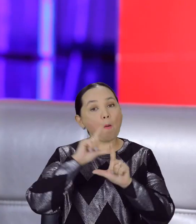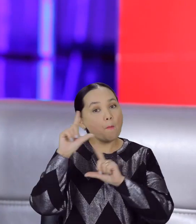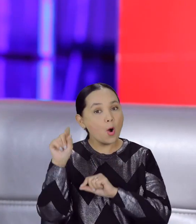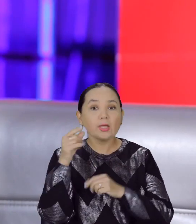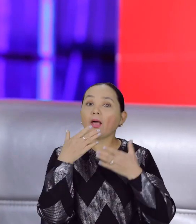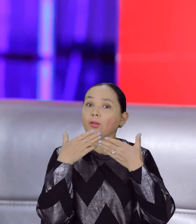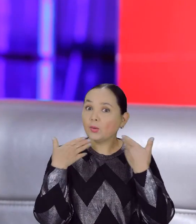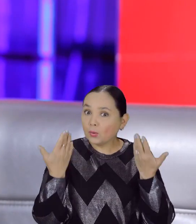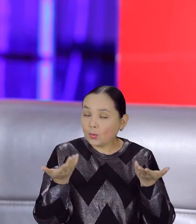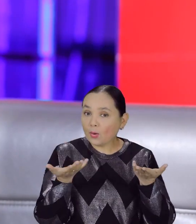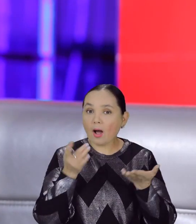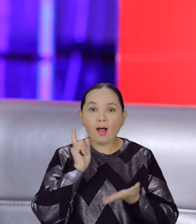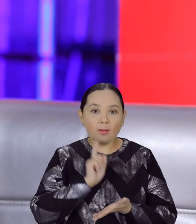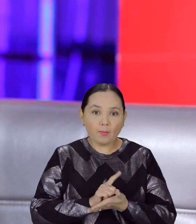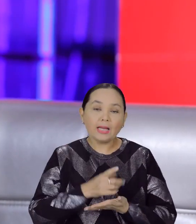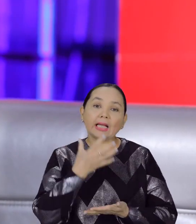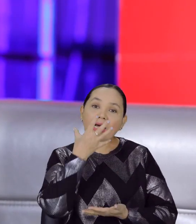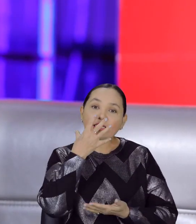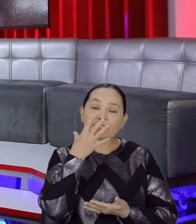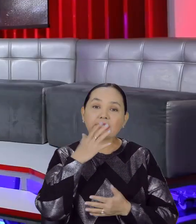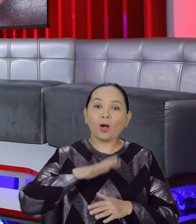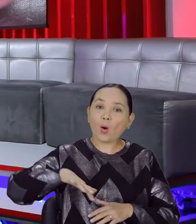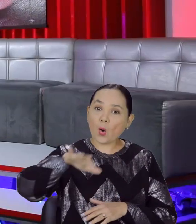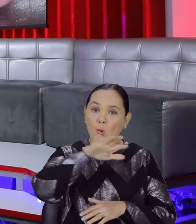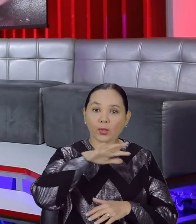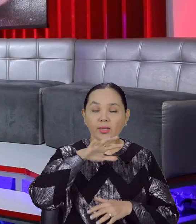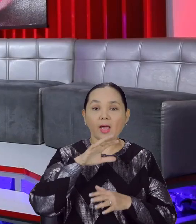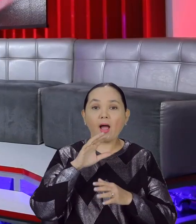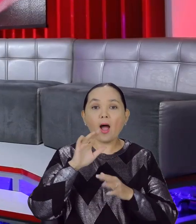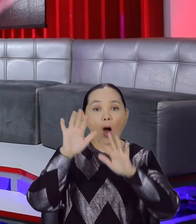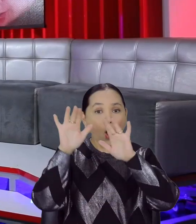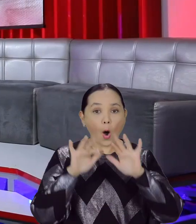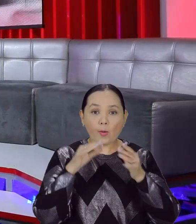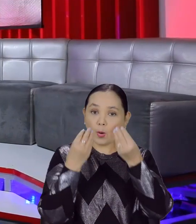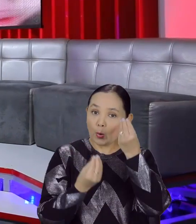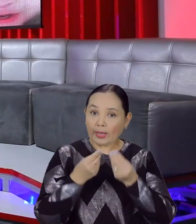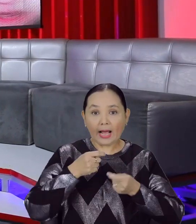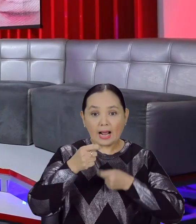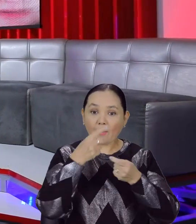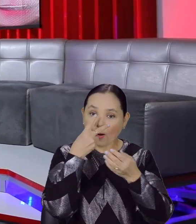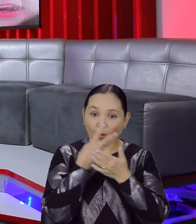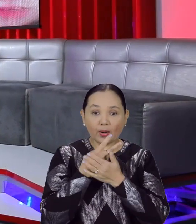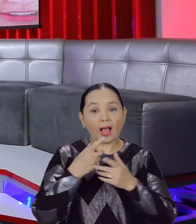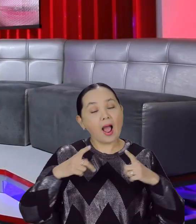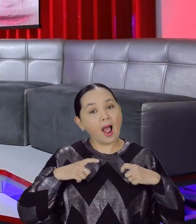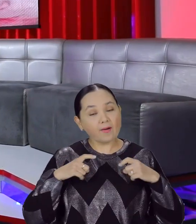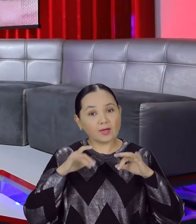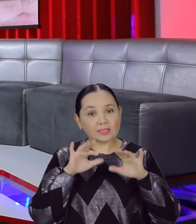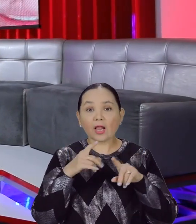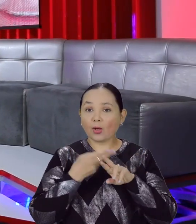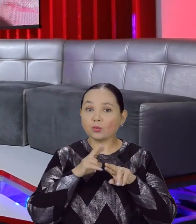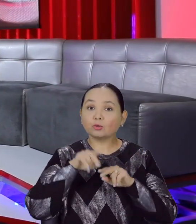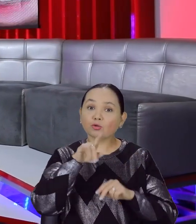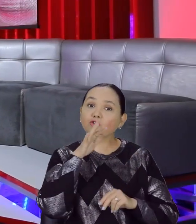borganing yo'q. Albatta, issiq o'lkalarda qorbo'ron o'ynagan hamkasblarimizni, rahbarlarini ko'rib ochig'i havas qildim va ana